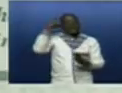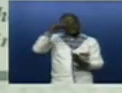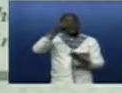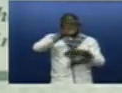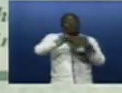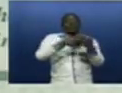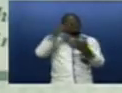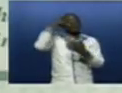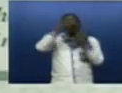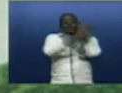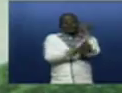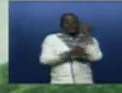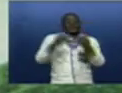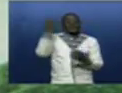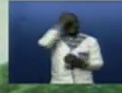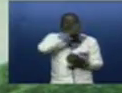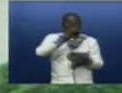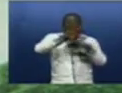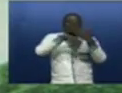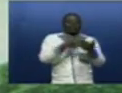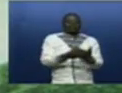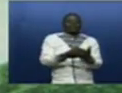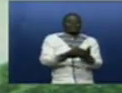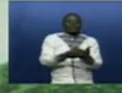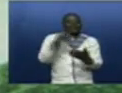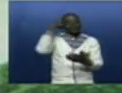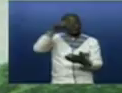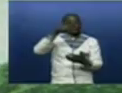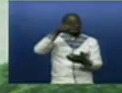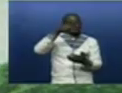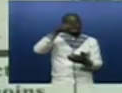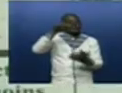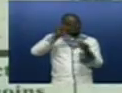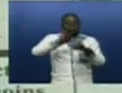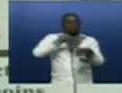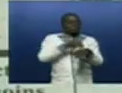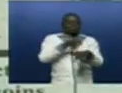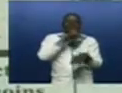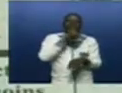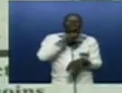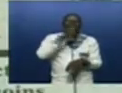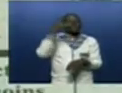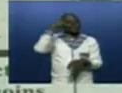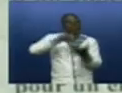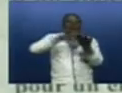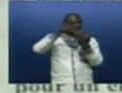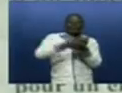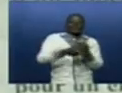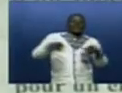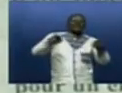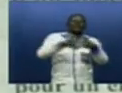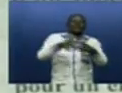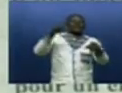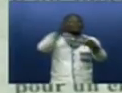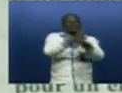et pour l'Afrique tout entière. Mais pour le quotidien, le moment ne s'y est pas pour ce projet, de même que la tenue d'un forum national